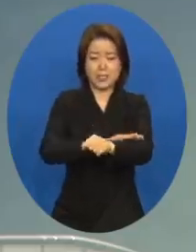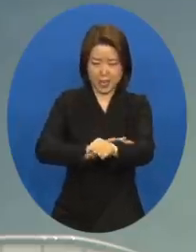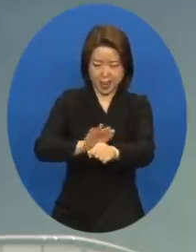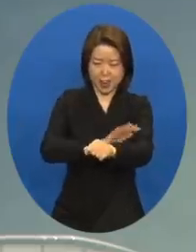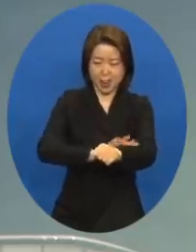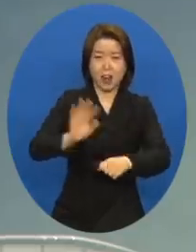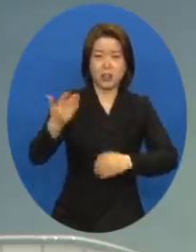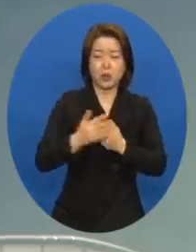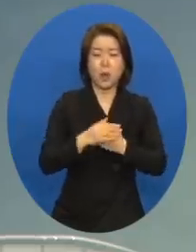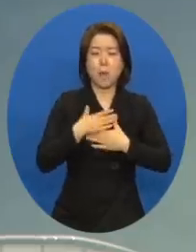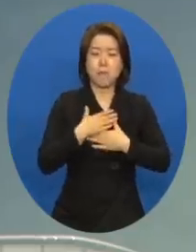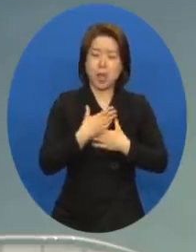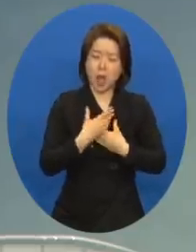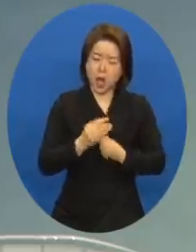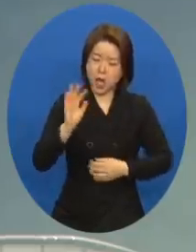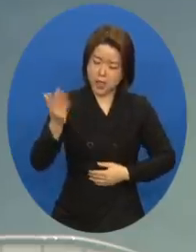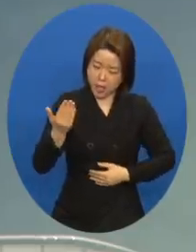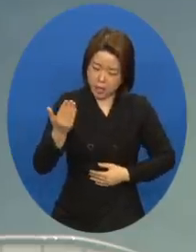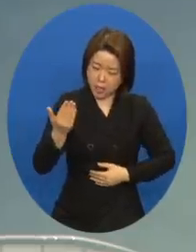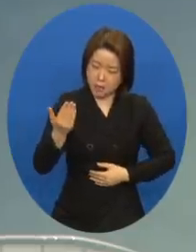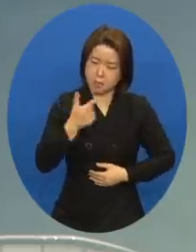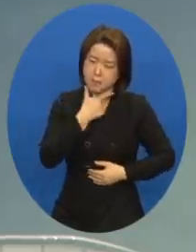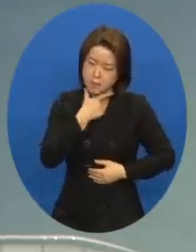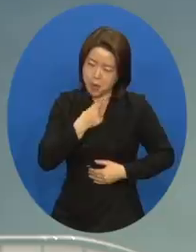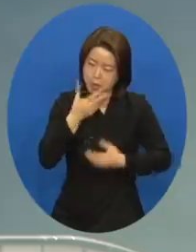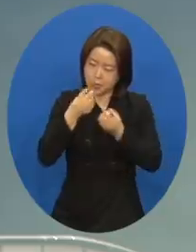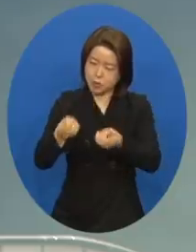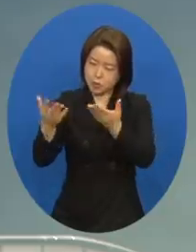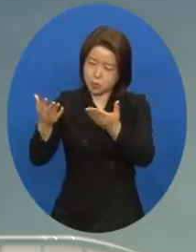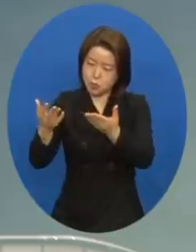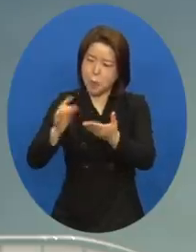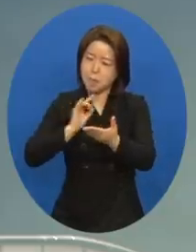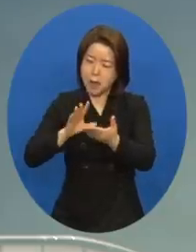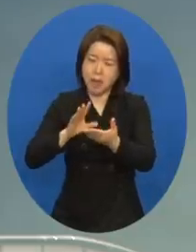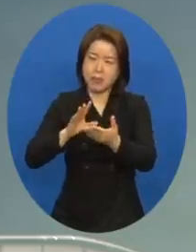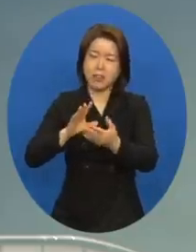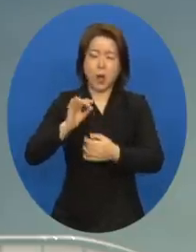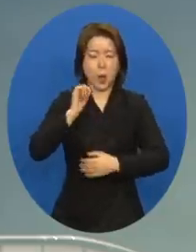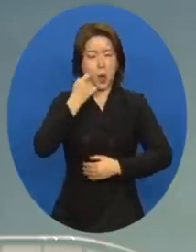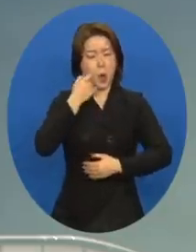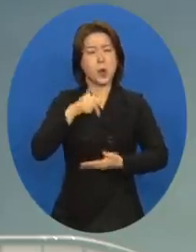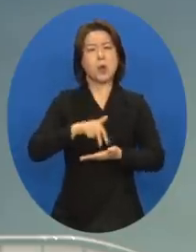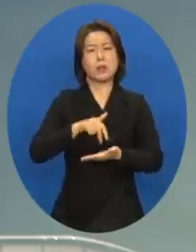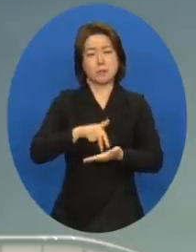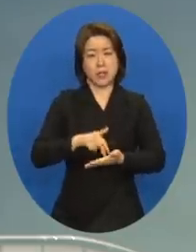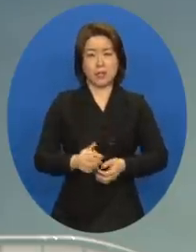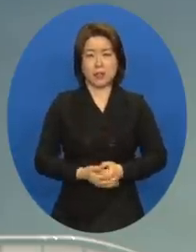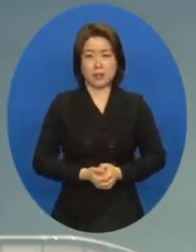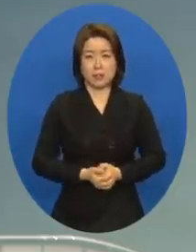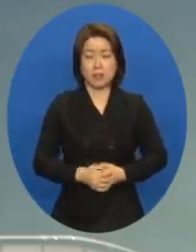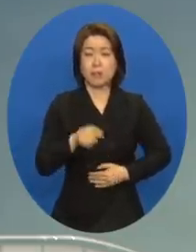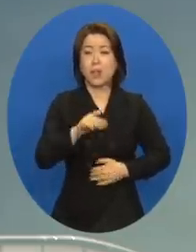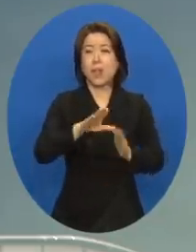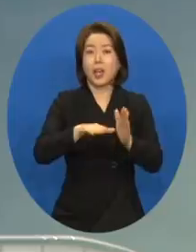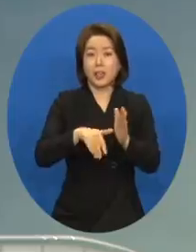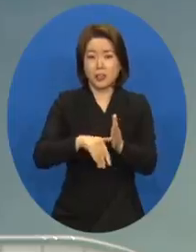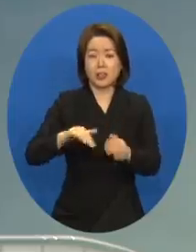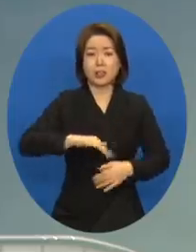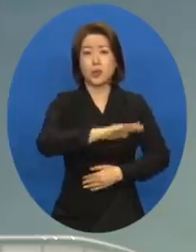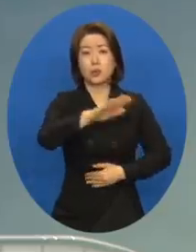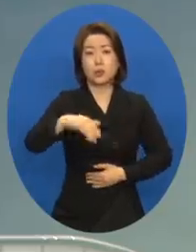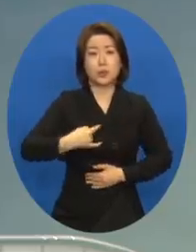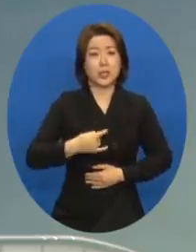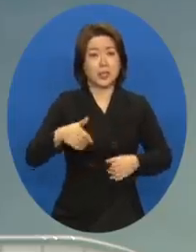편안하게 되기만 축복할 수도 없는 심정입니다. 자, 이와 같은 때 우리에게 필요한